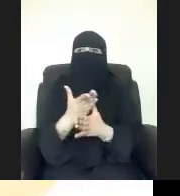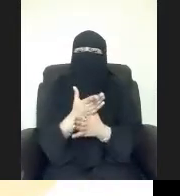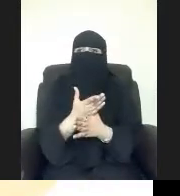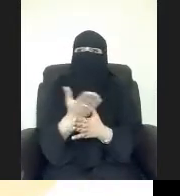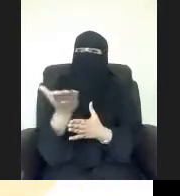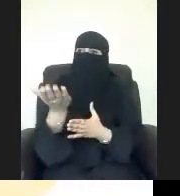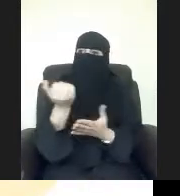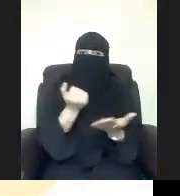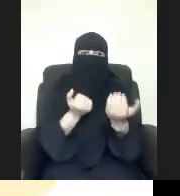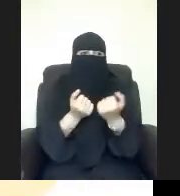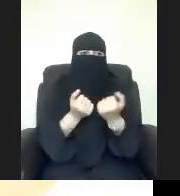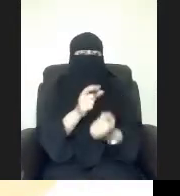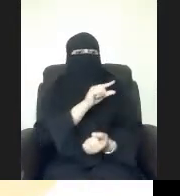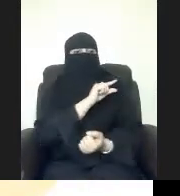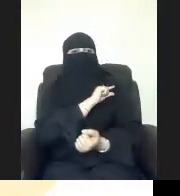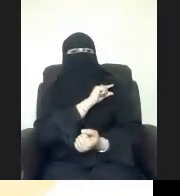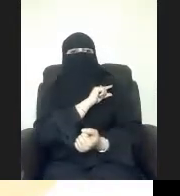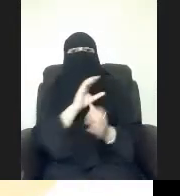نفس الوقت